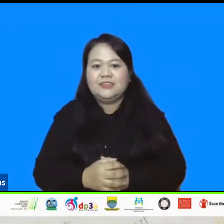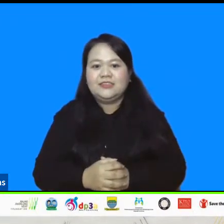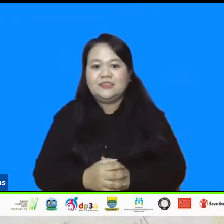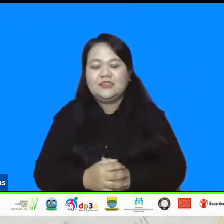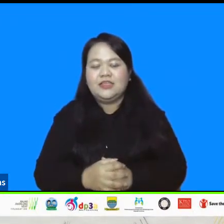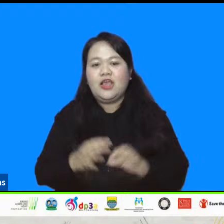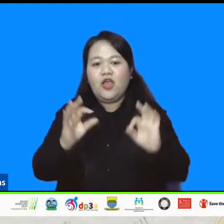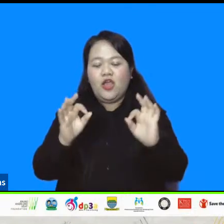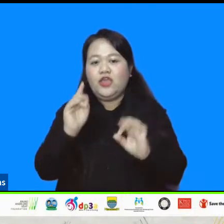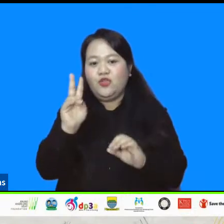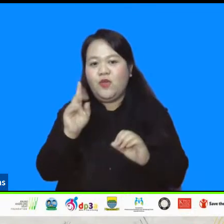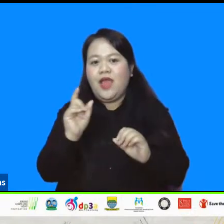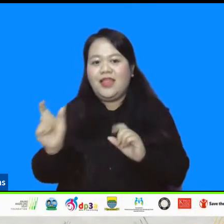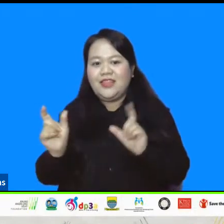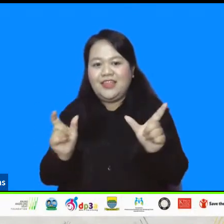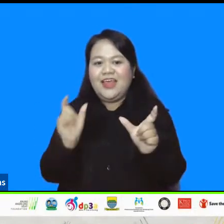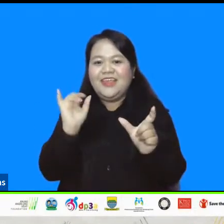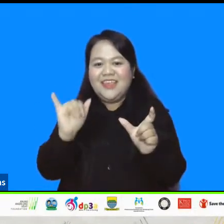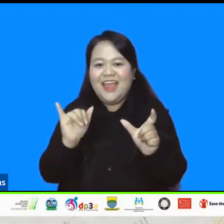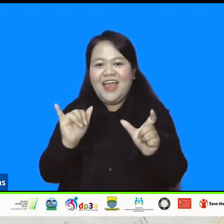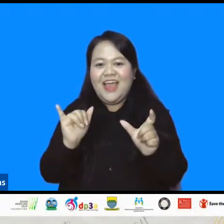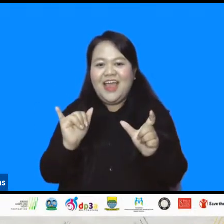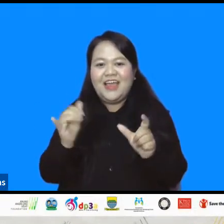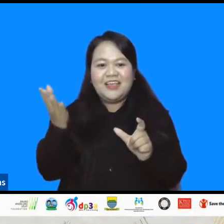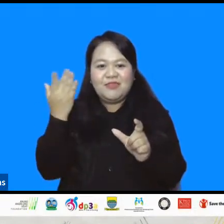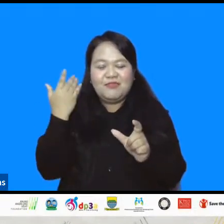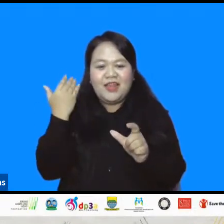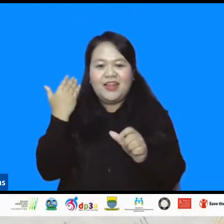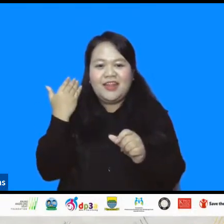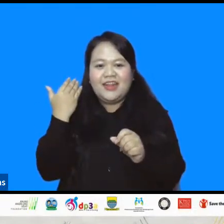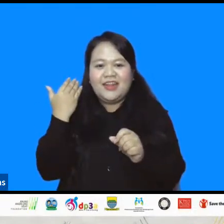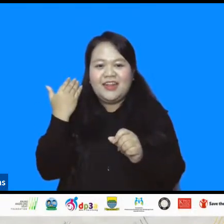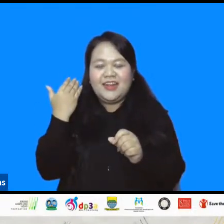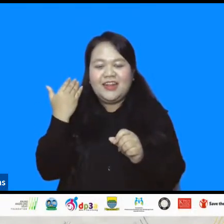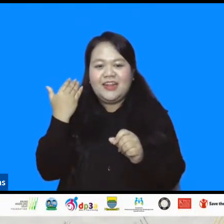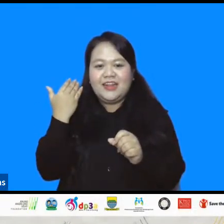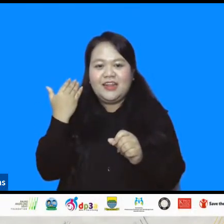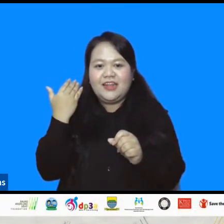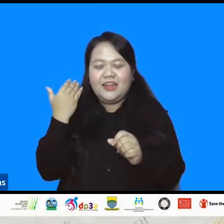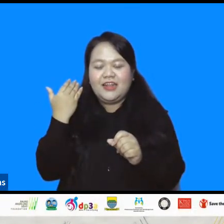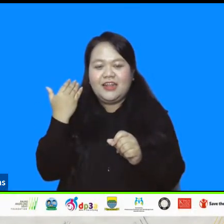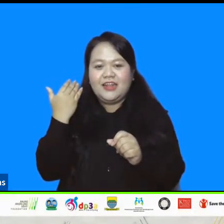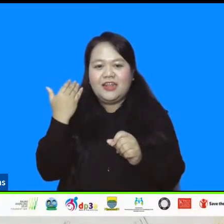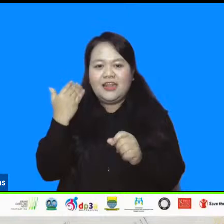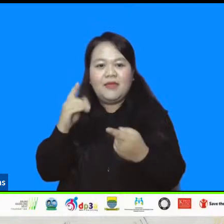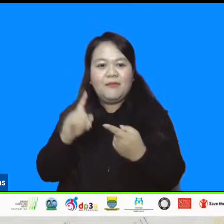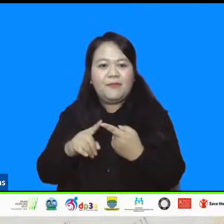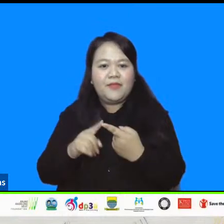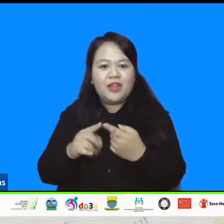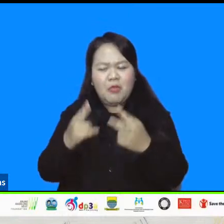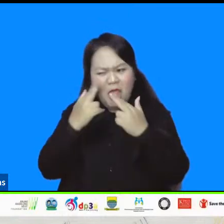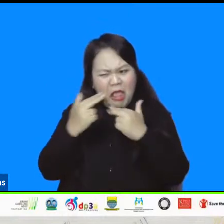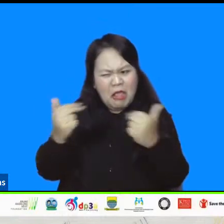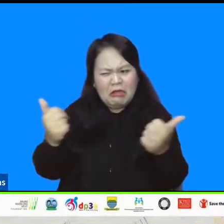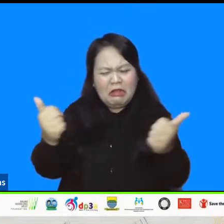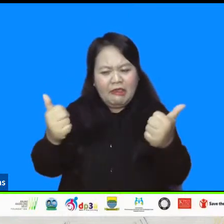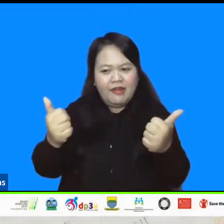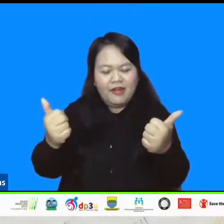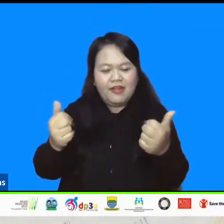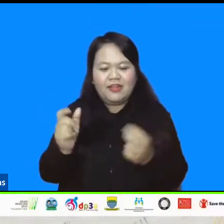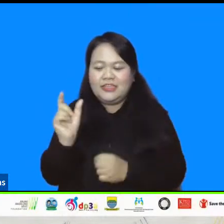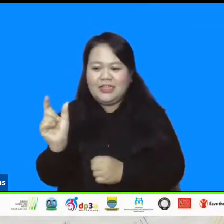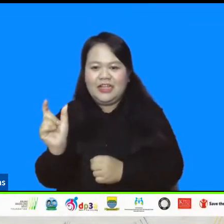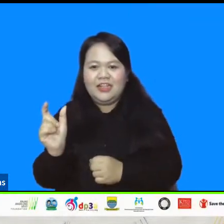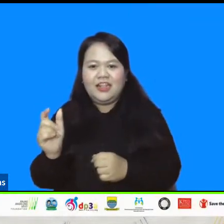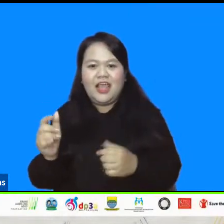Oke, cuma dua kata ya. Yang kemarin itu ya. Em, yang pertama mungkin keren, yang